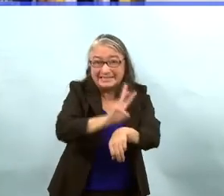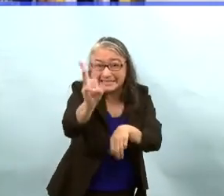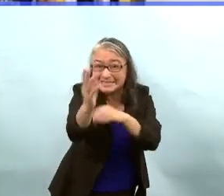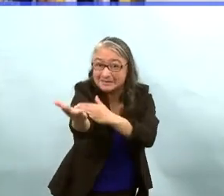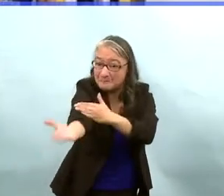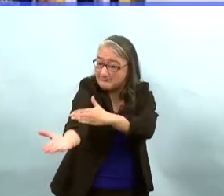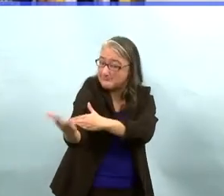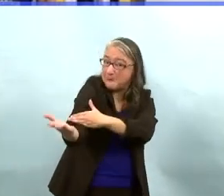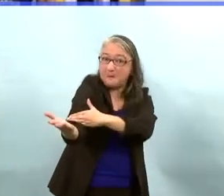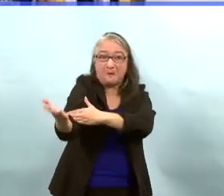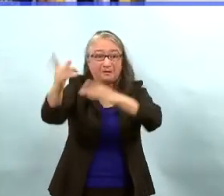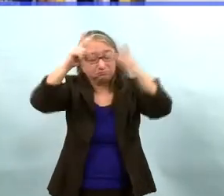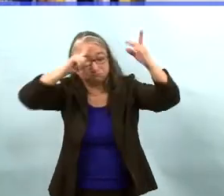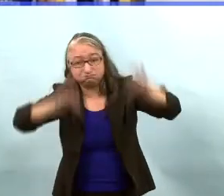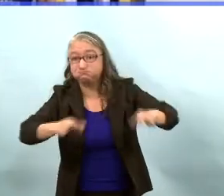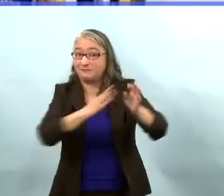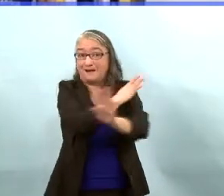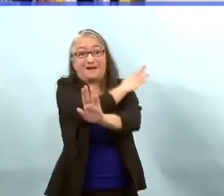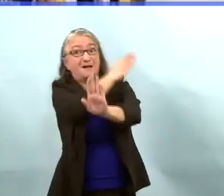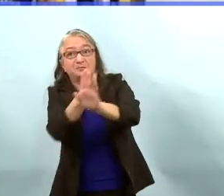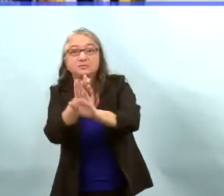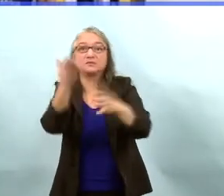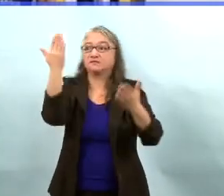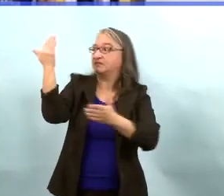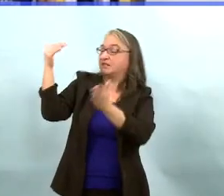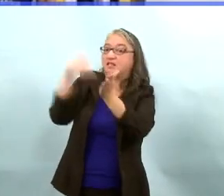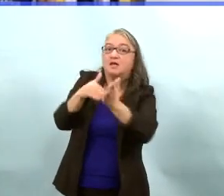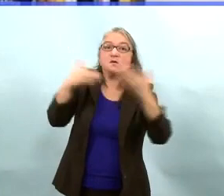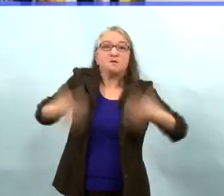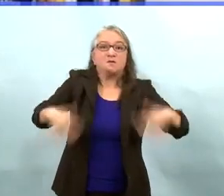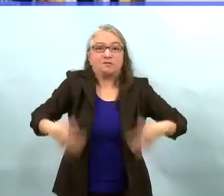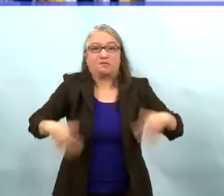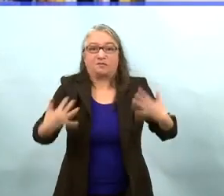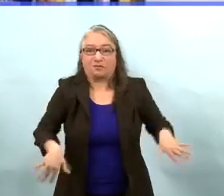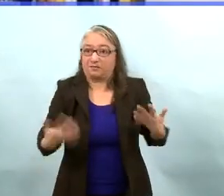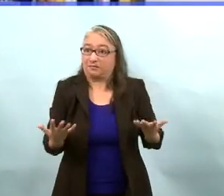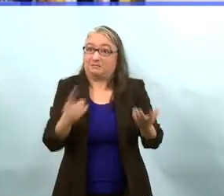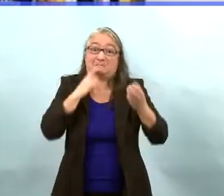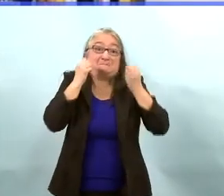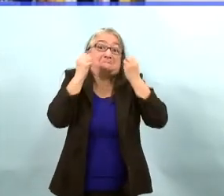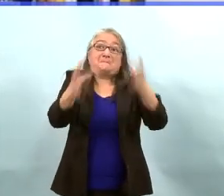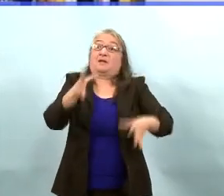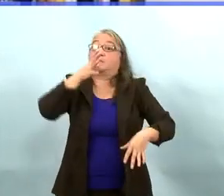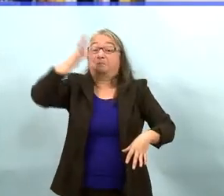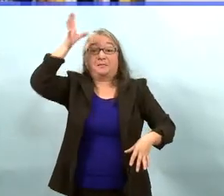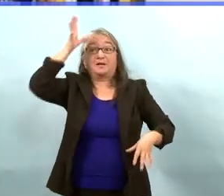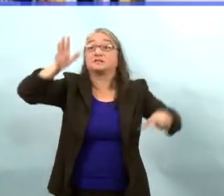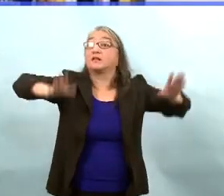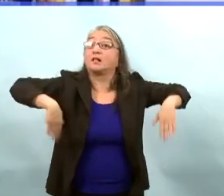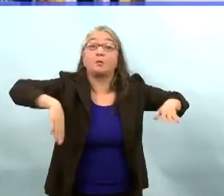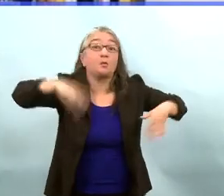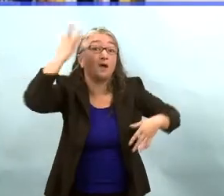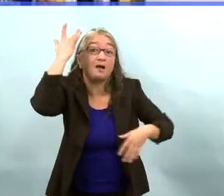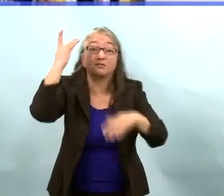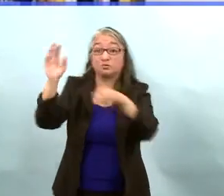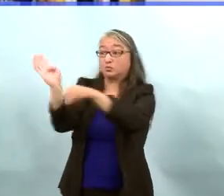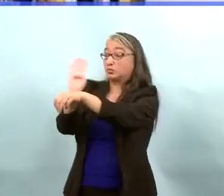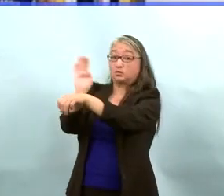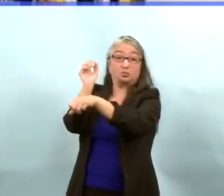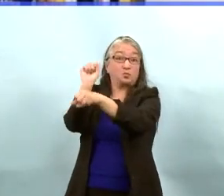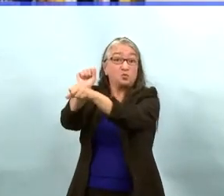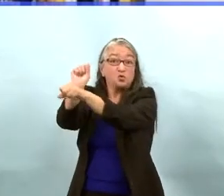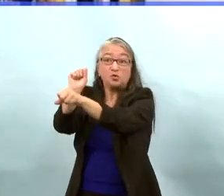7 premières heures où c'était possible de prendre rendez-vous. Il y a encore beaucoup de parents qui n'ont même pas pu encore accéder au site ou au centre d'appel. Donc, franchement, c'est